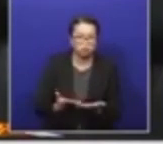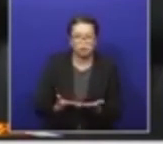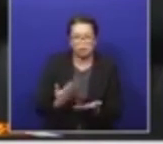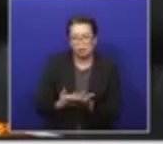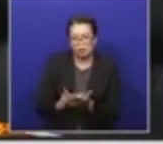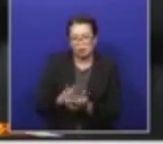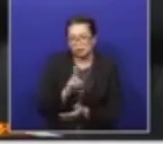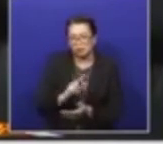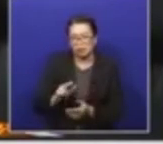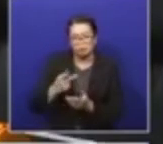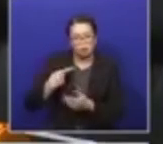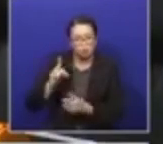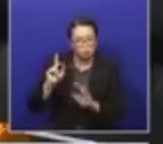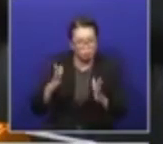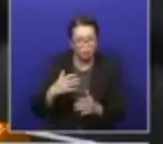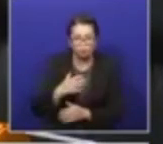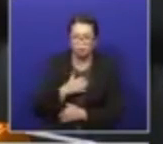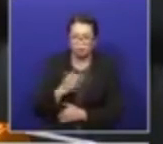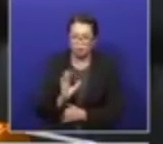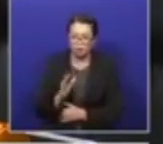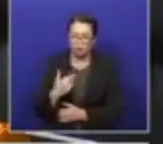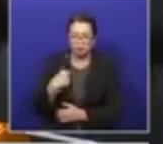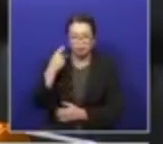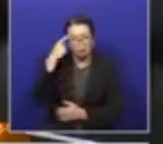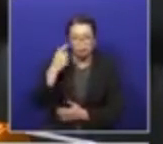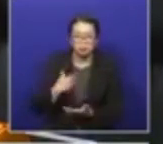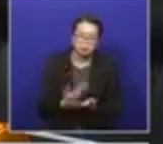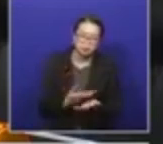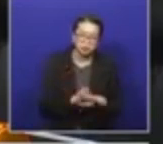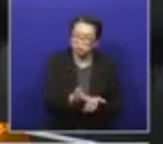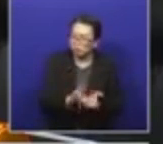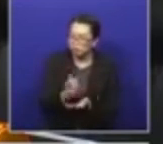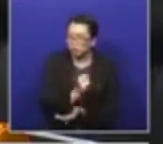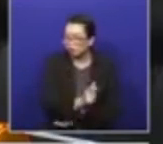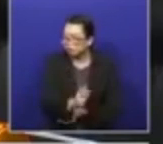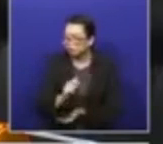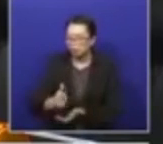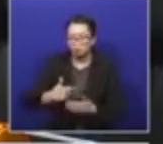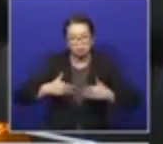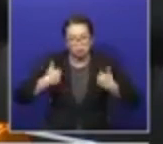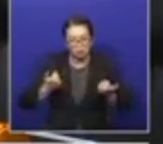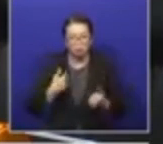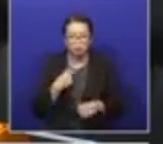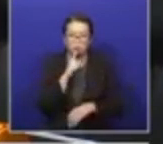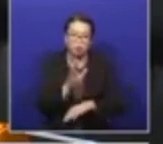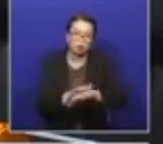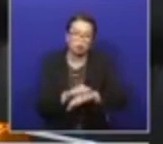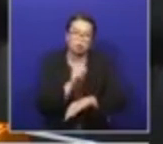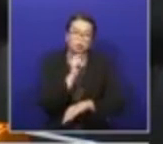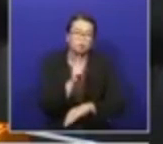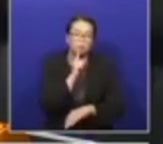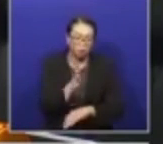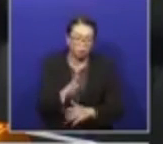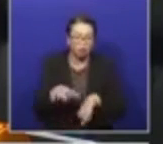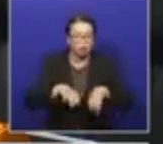รอบท่านอาจจะใช้สบายใช้ในเรื่องอะไรก็ได้ผมไม่ตำหนิท่านอย่าใช้ในการทำงานเป็นเรื่องบริหาร